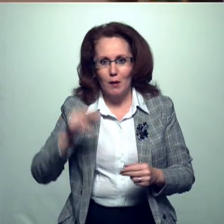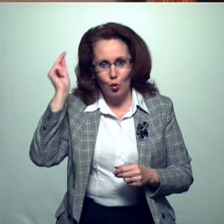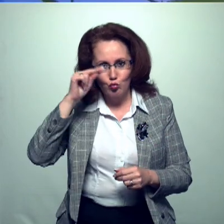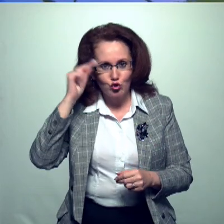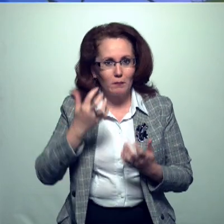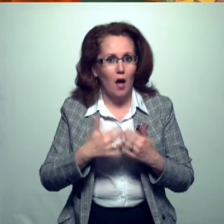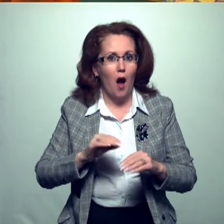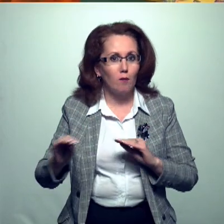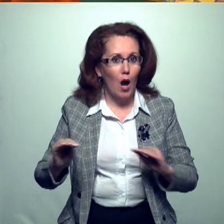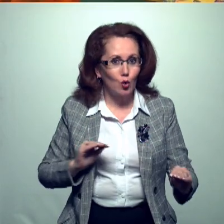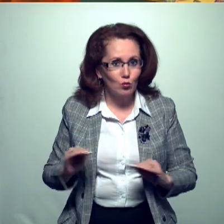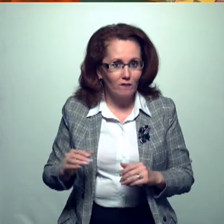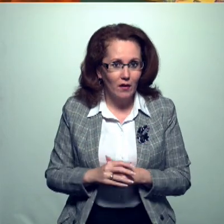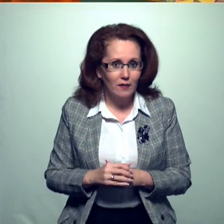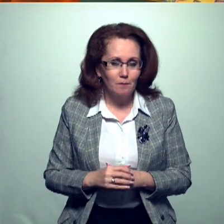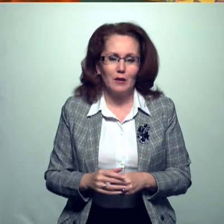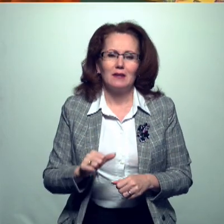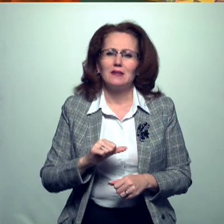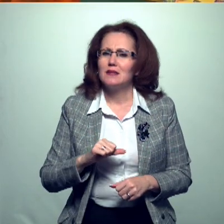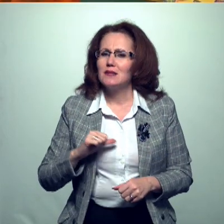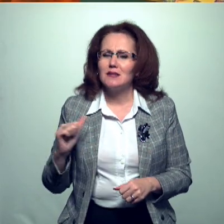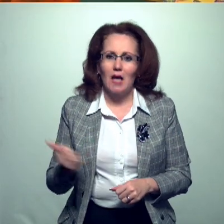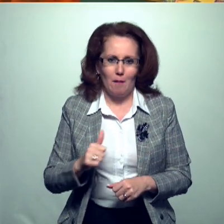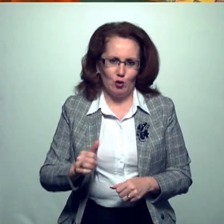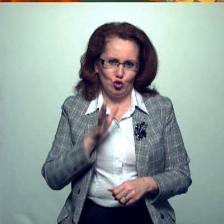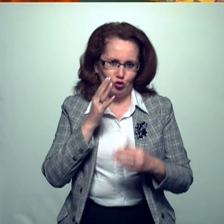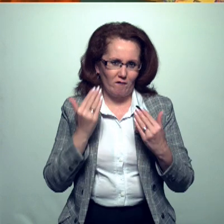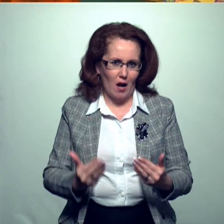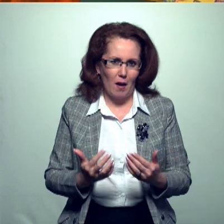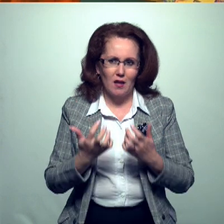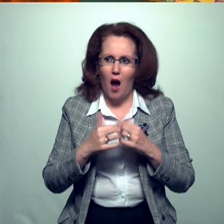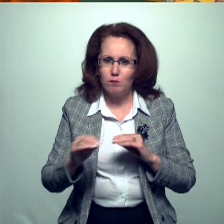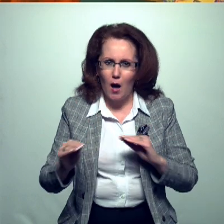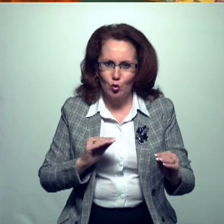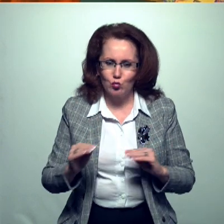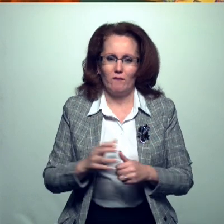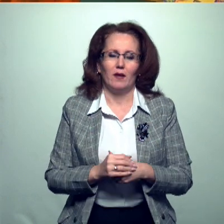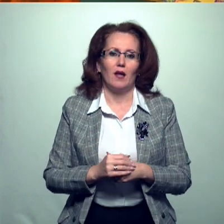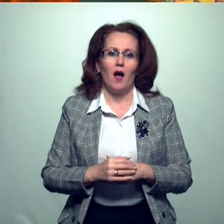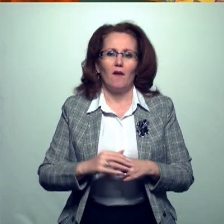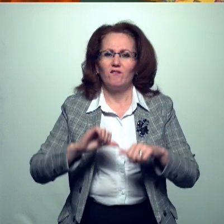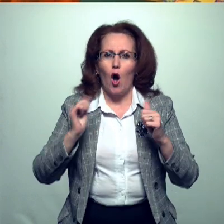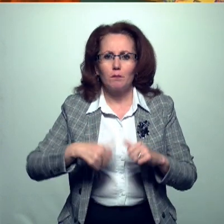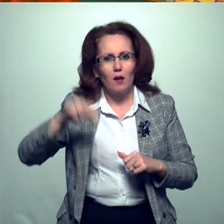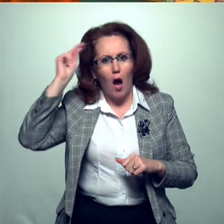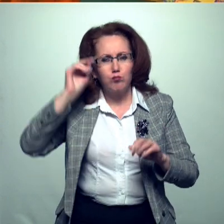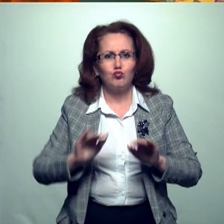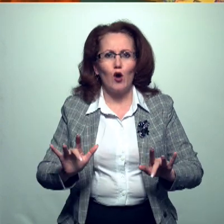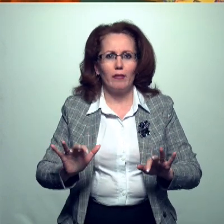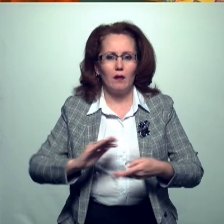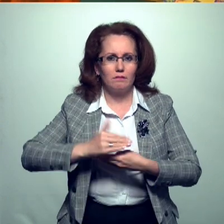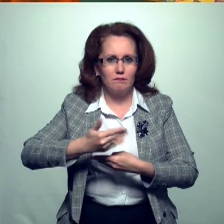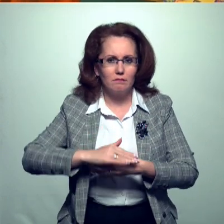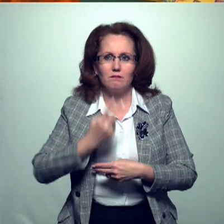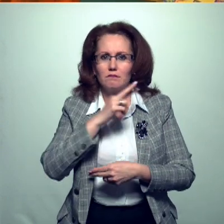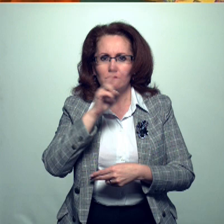оборудование. Здесь самое современное оборудование, все, что касается интерактивного формата обучения для ребят, все,